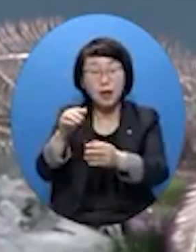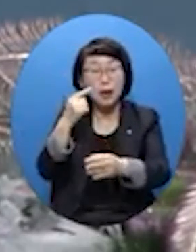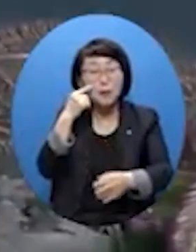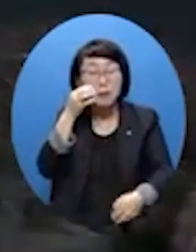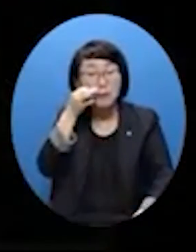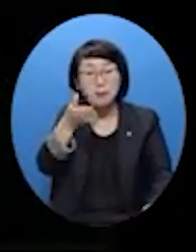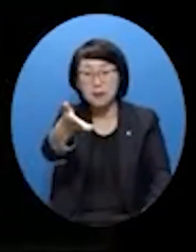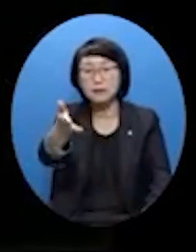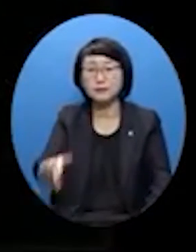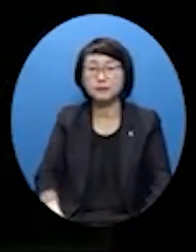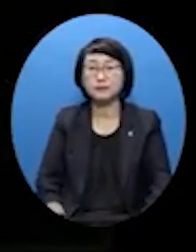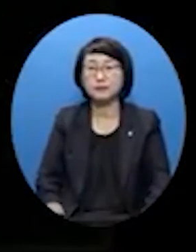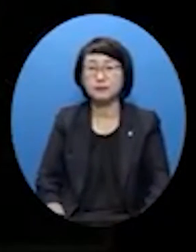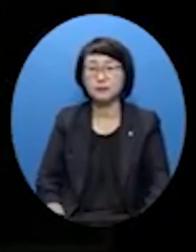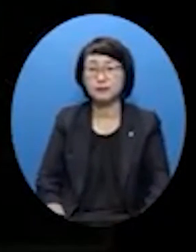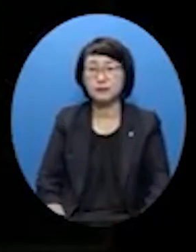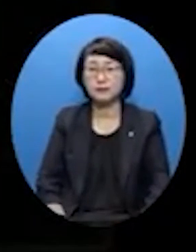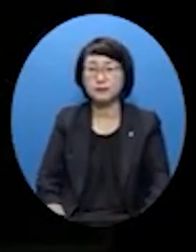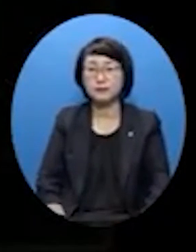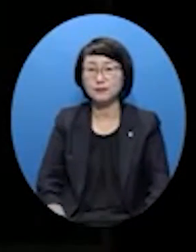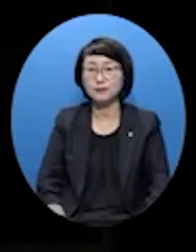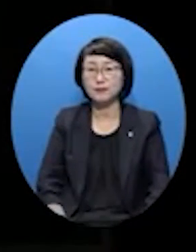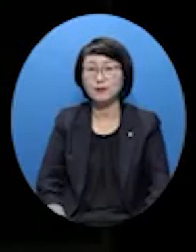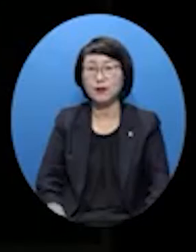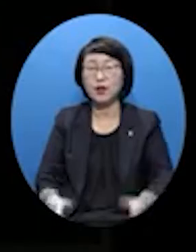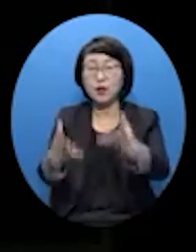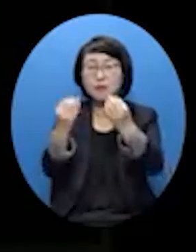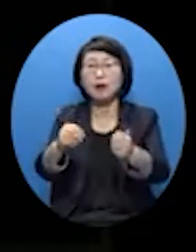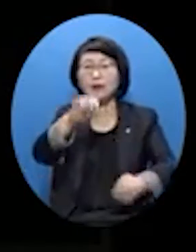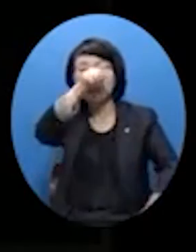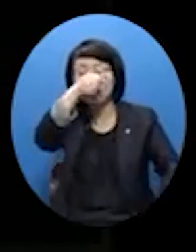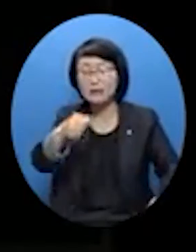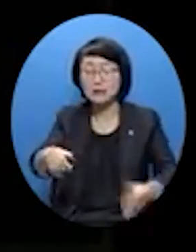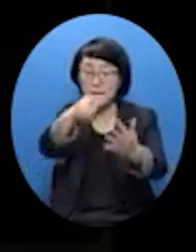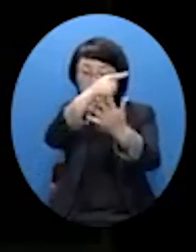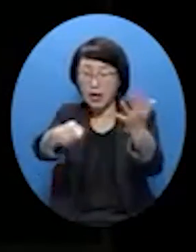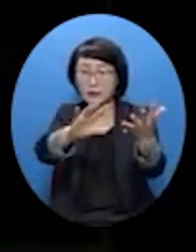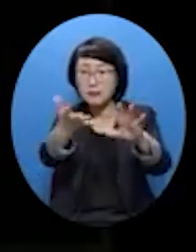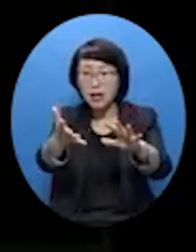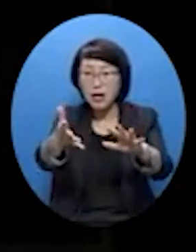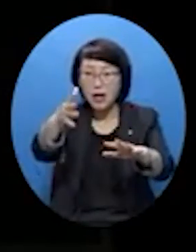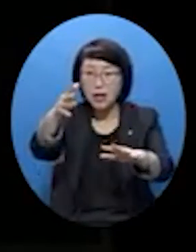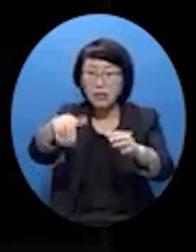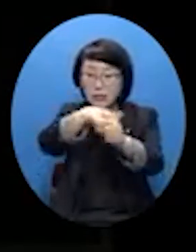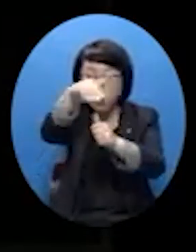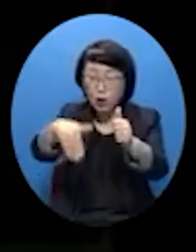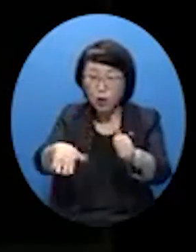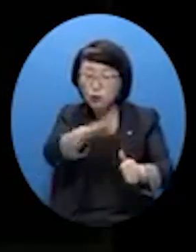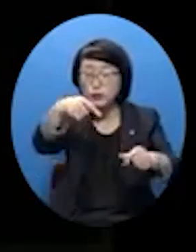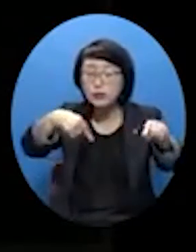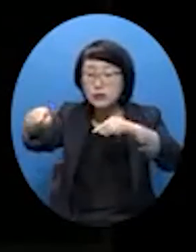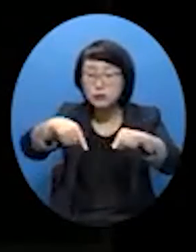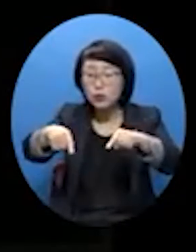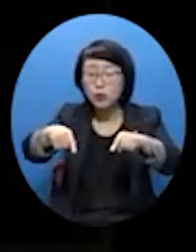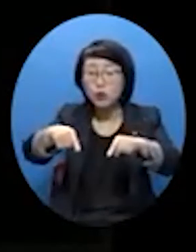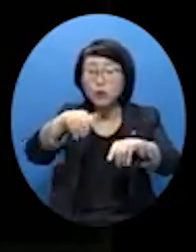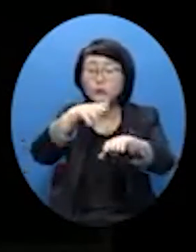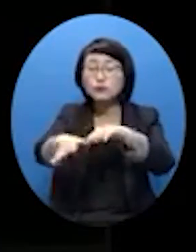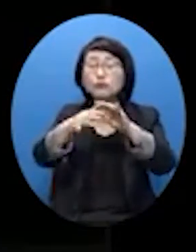보시죠. And I know the joy of school here and the third